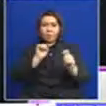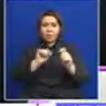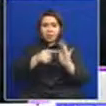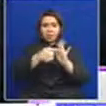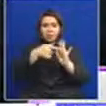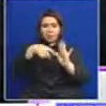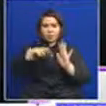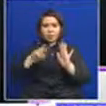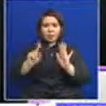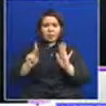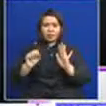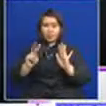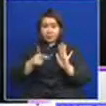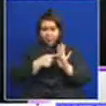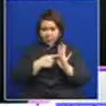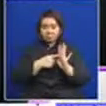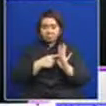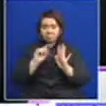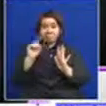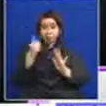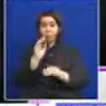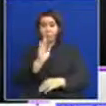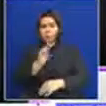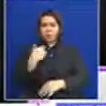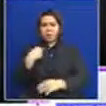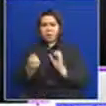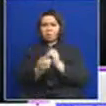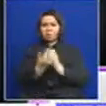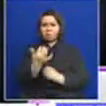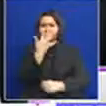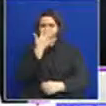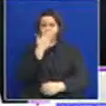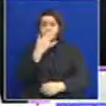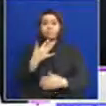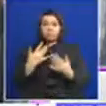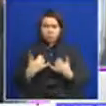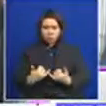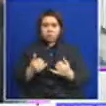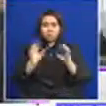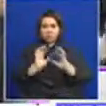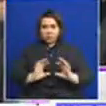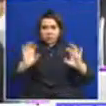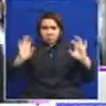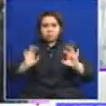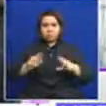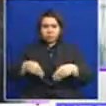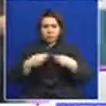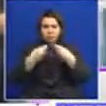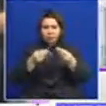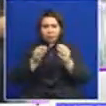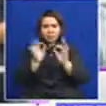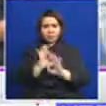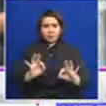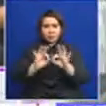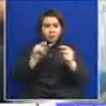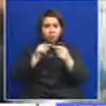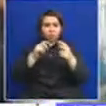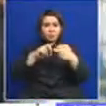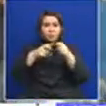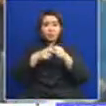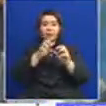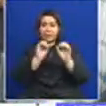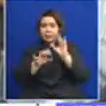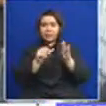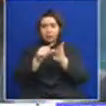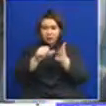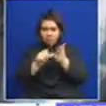ที่ส่งผลกระทบกับประชาชนในพื้นที่พลเอกวิทวัฒน์กล่าวว่ารัฐบาลให้ความสำคัญกับการแก้ไขปัญหาขยะและเห็นว่าเป็นแนวทาง